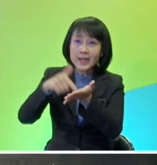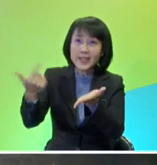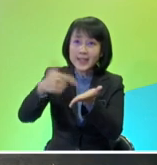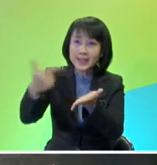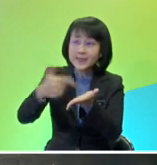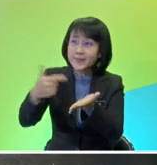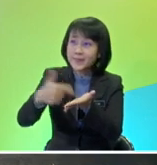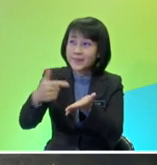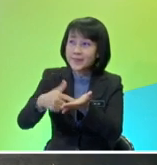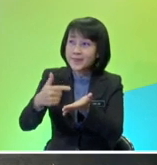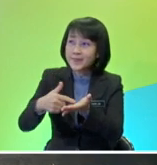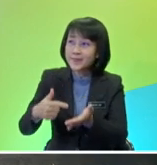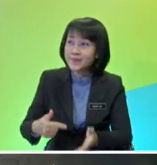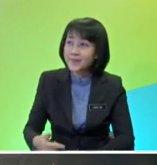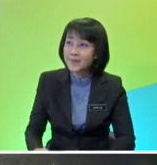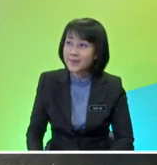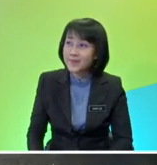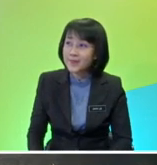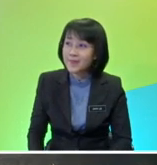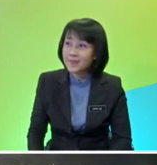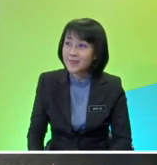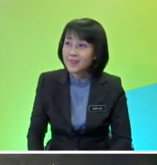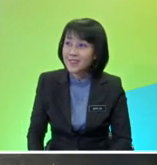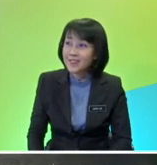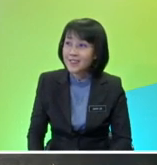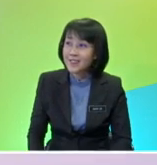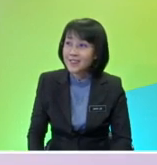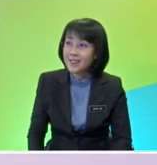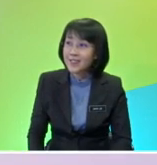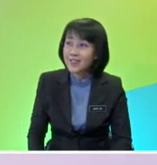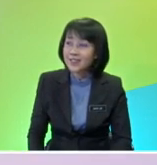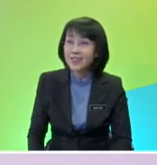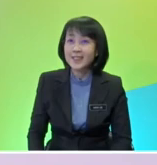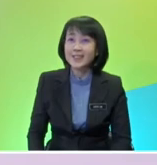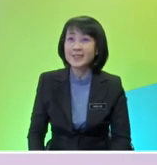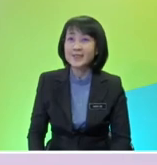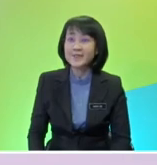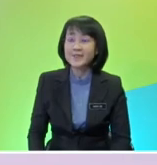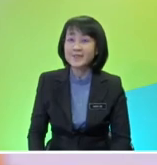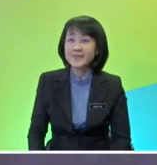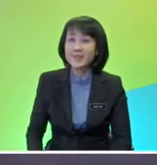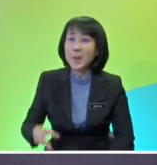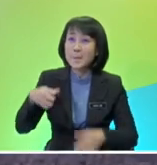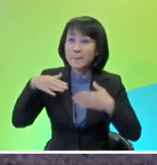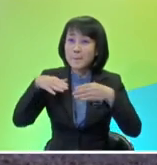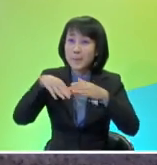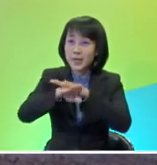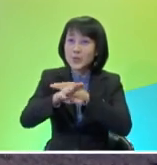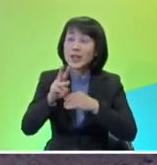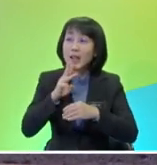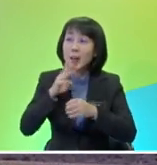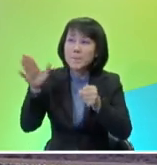pengulangan. Pengulangan. Nak saya buat tak cikgu? Saya tolong cikgu. Okey. Okey. Saya letak kan. Okey, saya letak